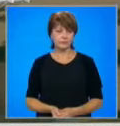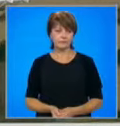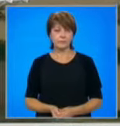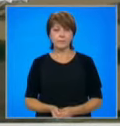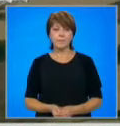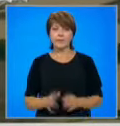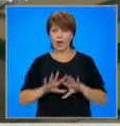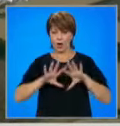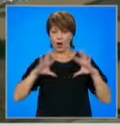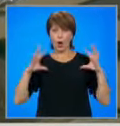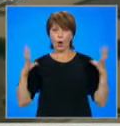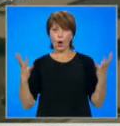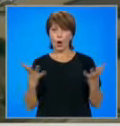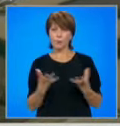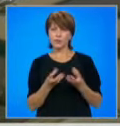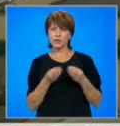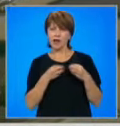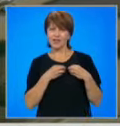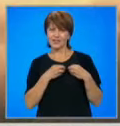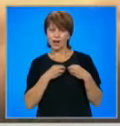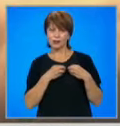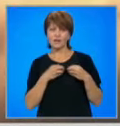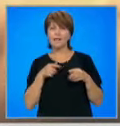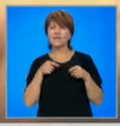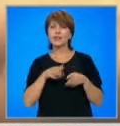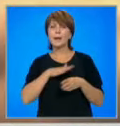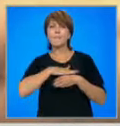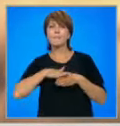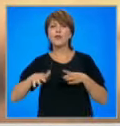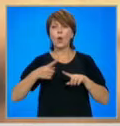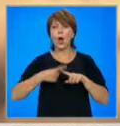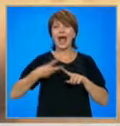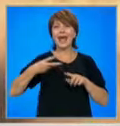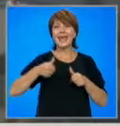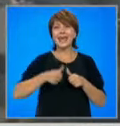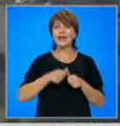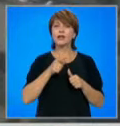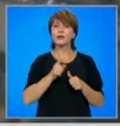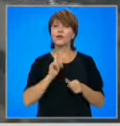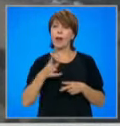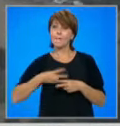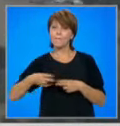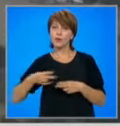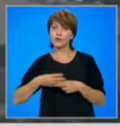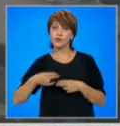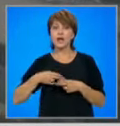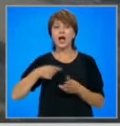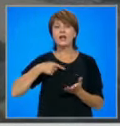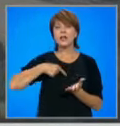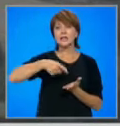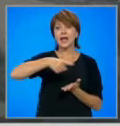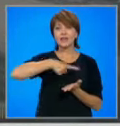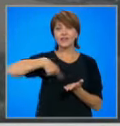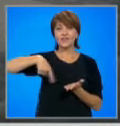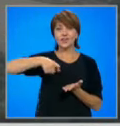С корпус, видимо вдъхновен от дирижаблите и пълен с хели, той ще е и много по-екологичен. Ще се движи благодарение на комбинация